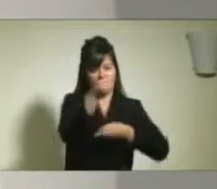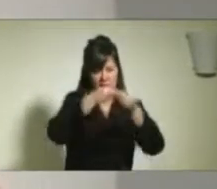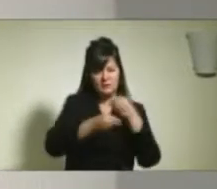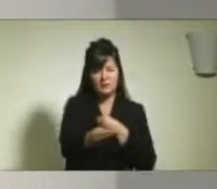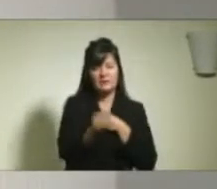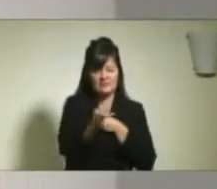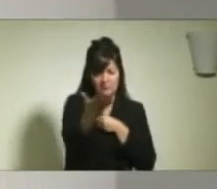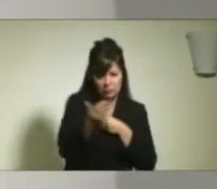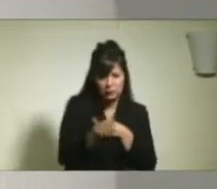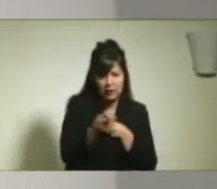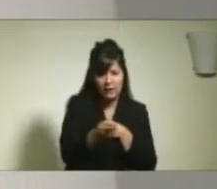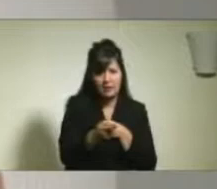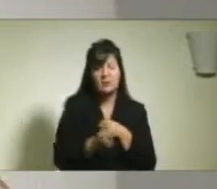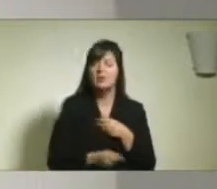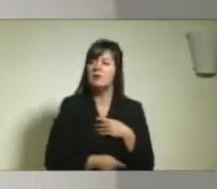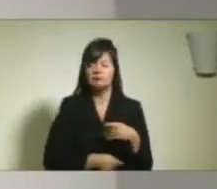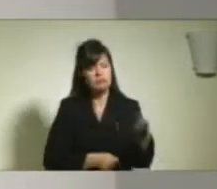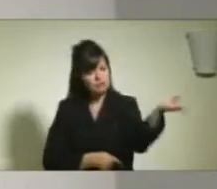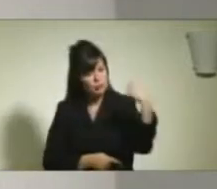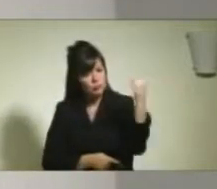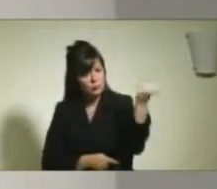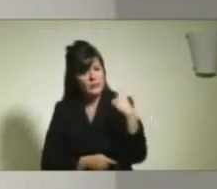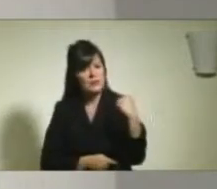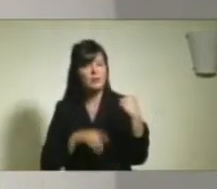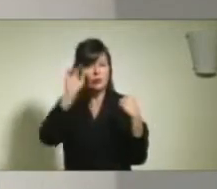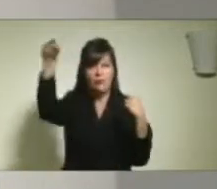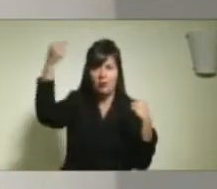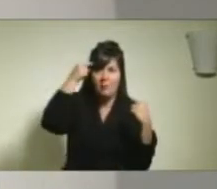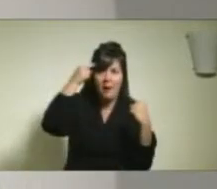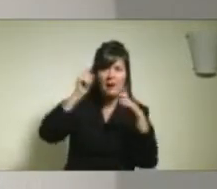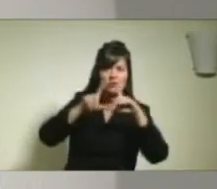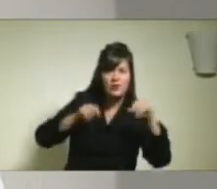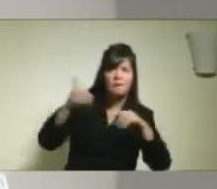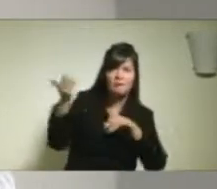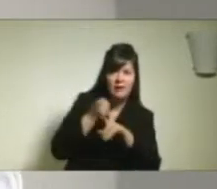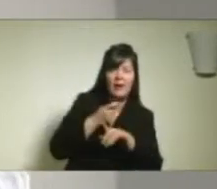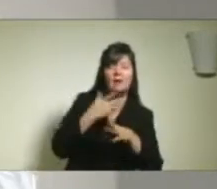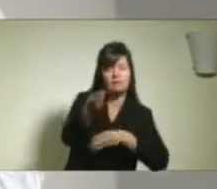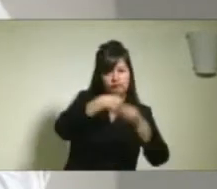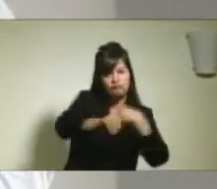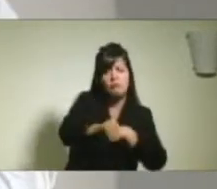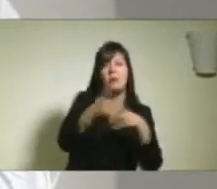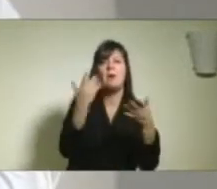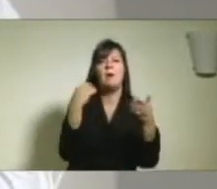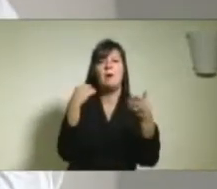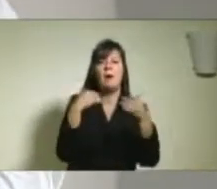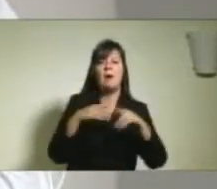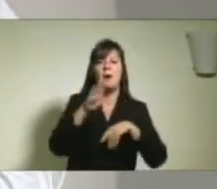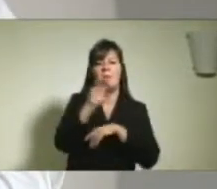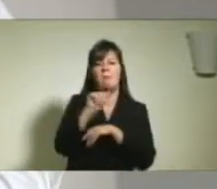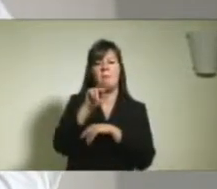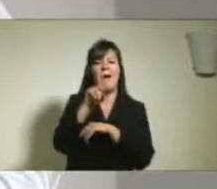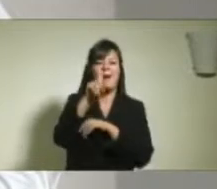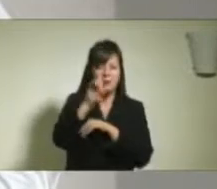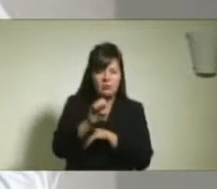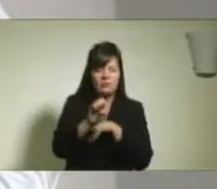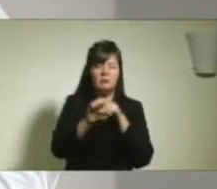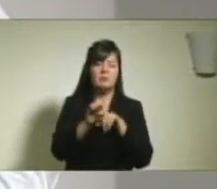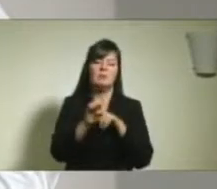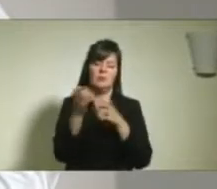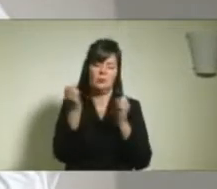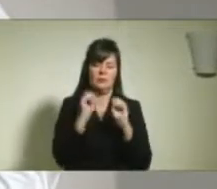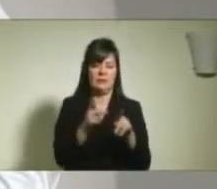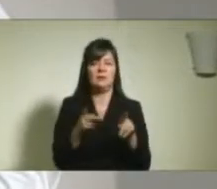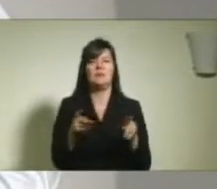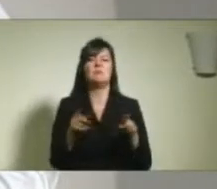Elle m'a dit, oui, ils encaissent les chèques du gouvernement, les chèques de la bande. Et quand on parle de chèques du gouvernement,